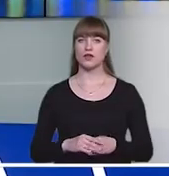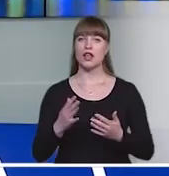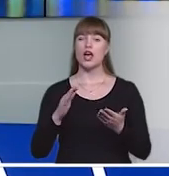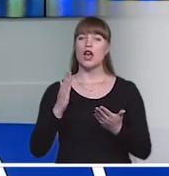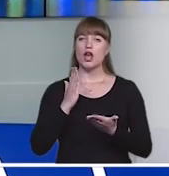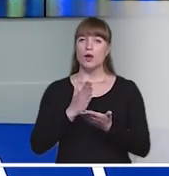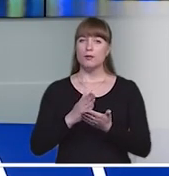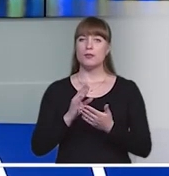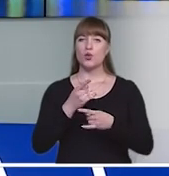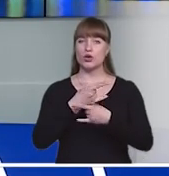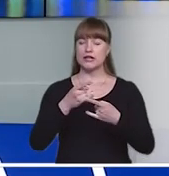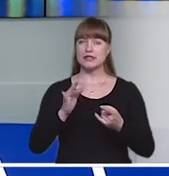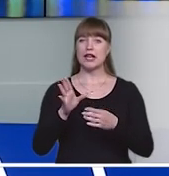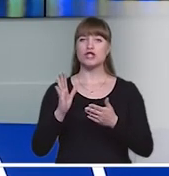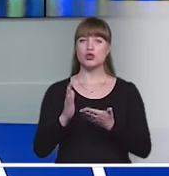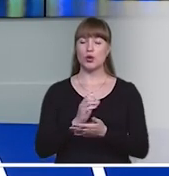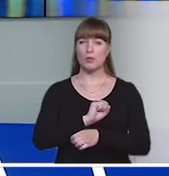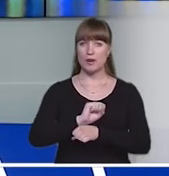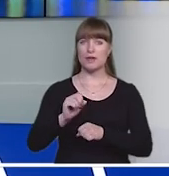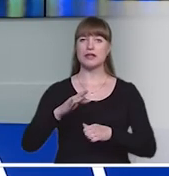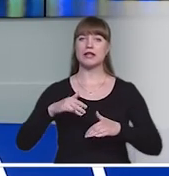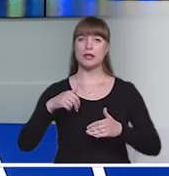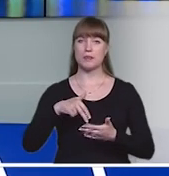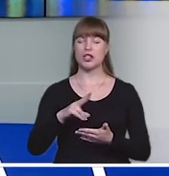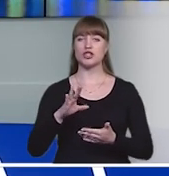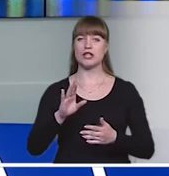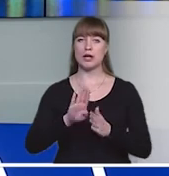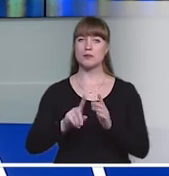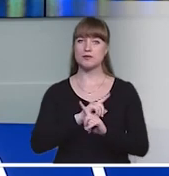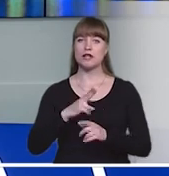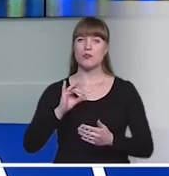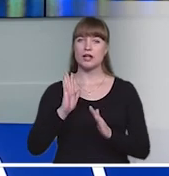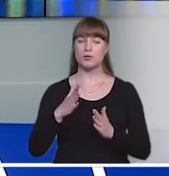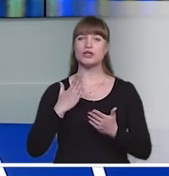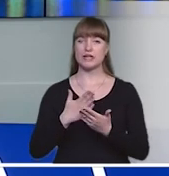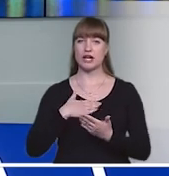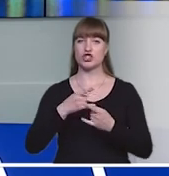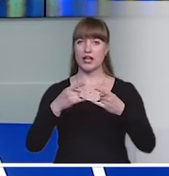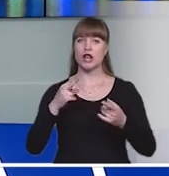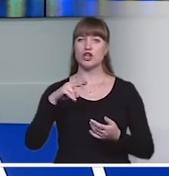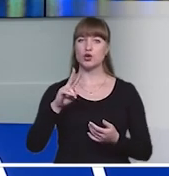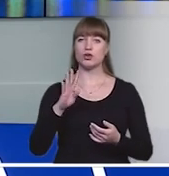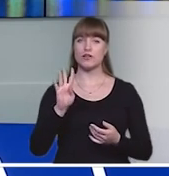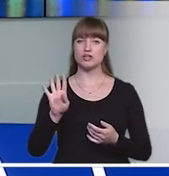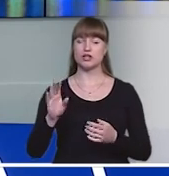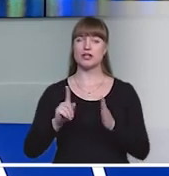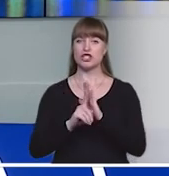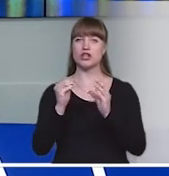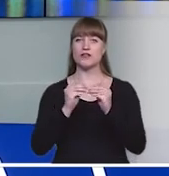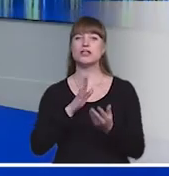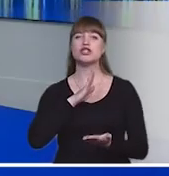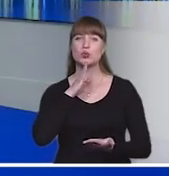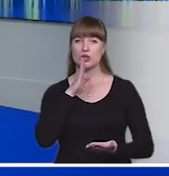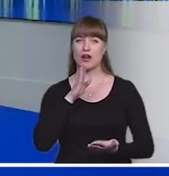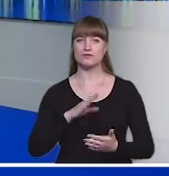Прямую трансляцию Парада Победы и прохождения Бессмертного полка в Ростове-на-Дону будет вести наш телеканал Дон-24. Начало в 10 утра.